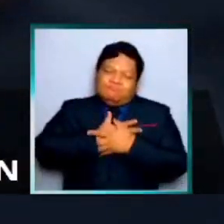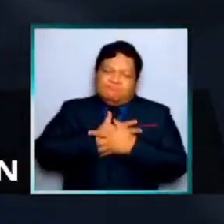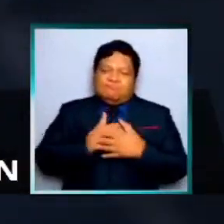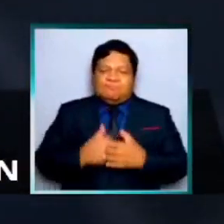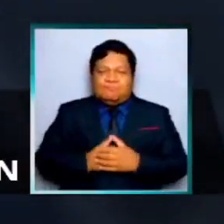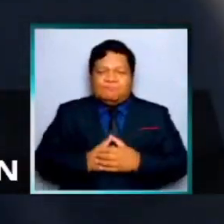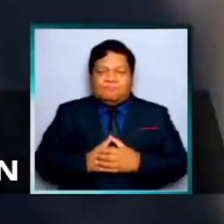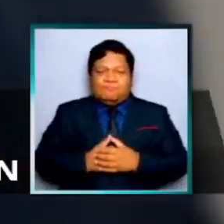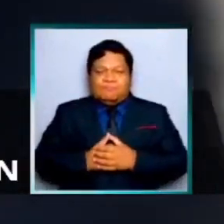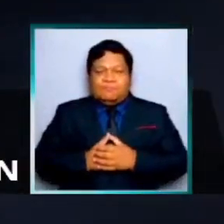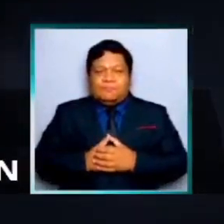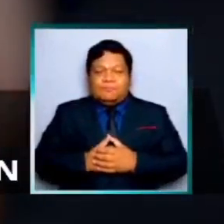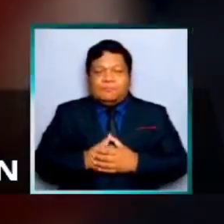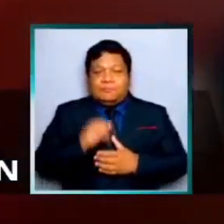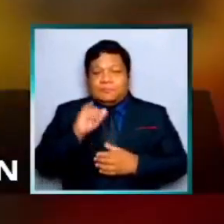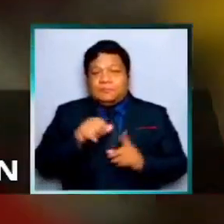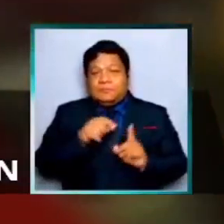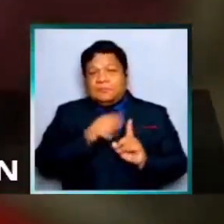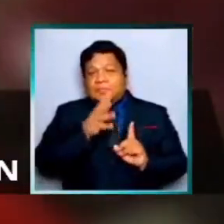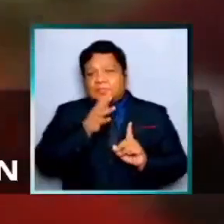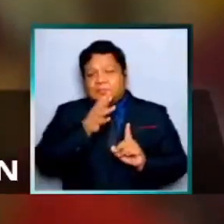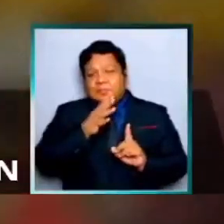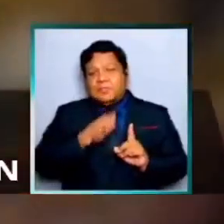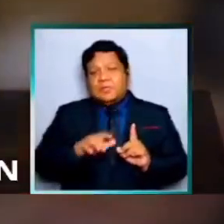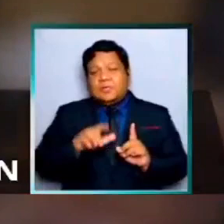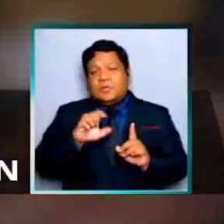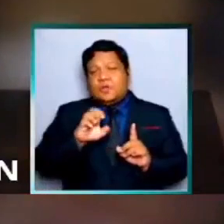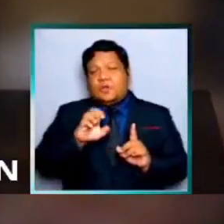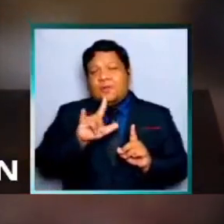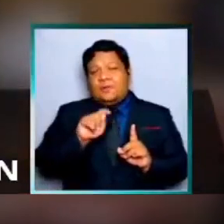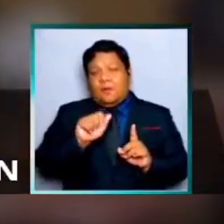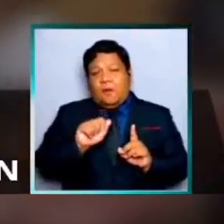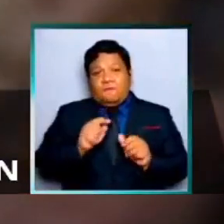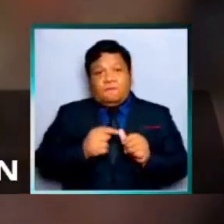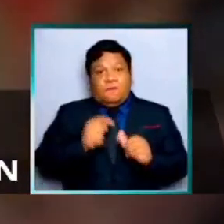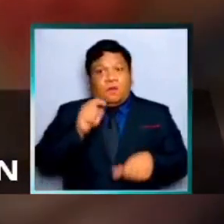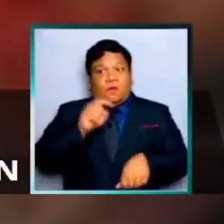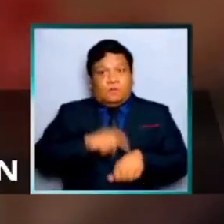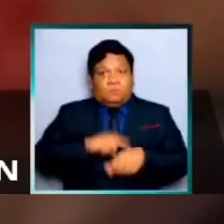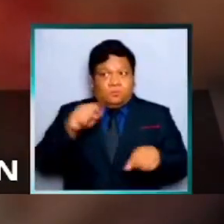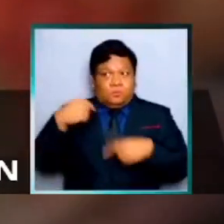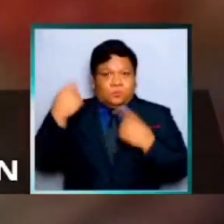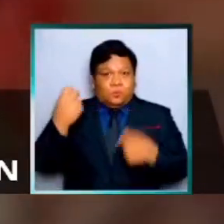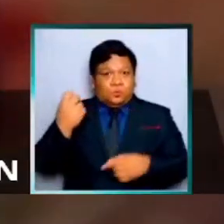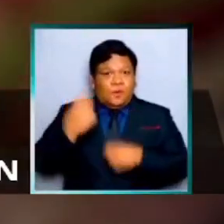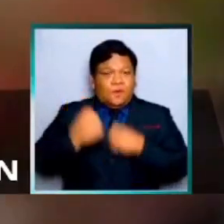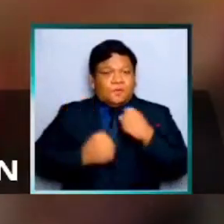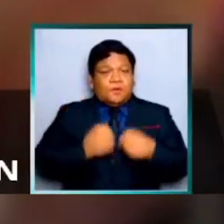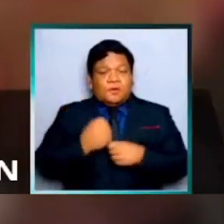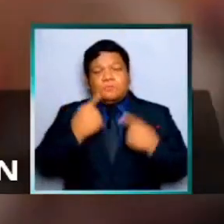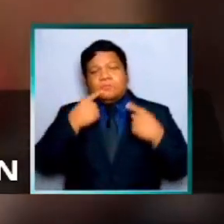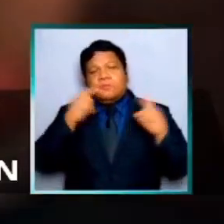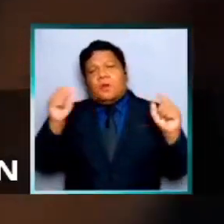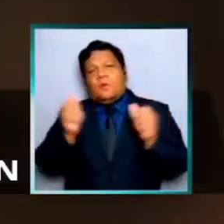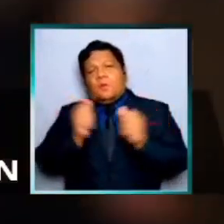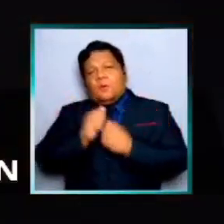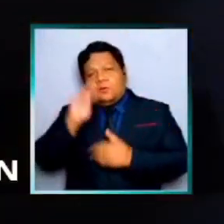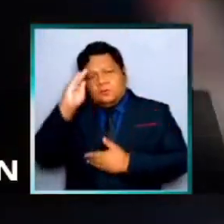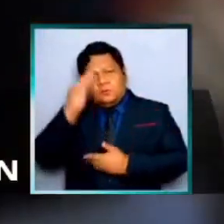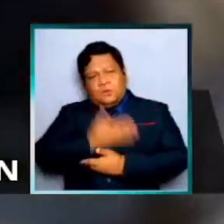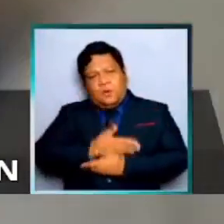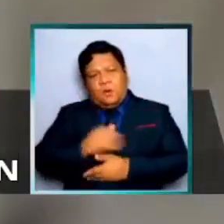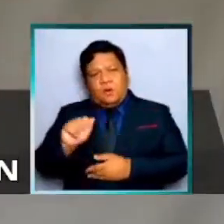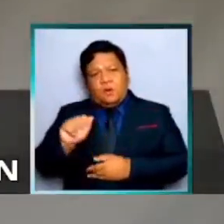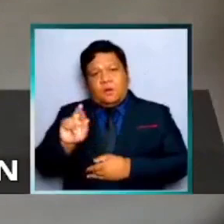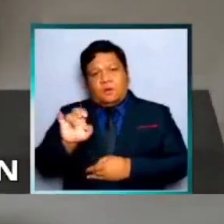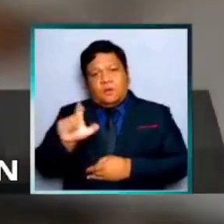Yan po si Nanay Lita Arnaiz na for the first time in 12 years, muling nakapiling ang anak na si Ariel na nagtatrabaho sa